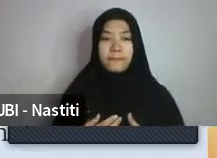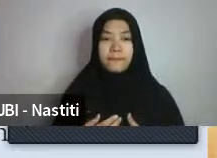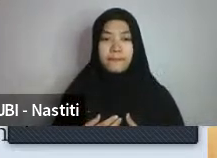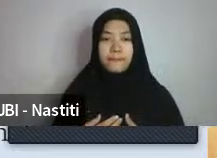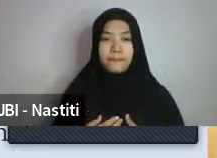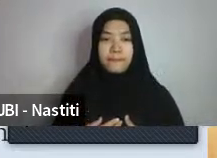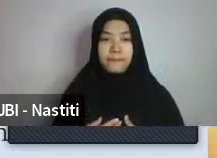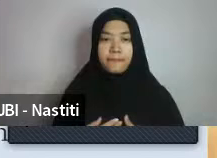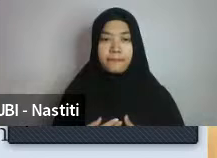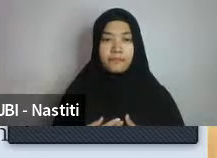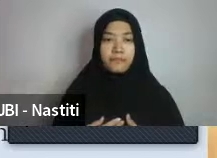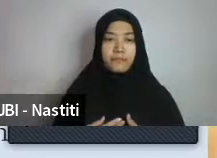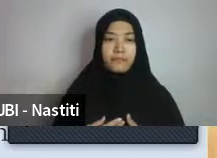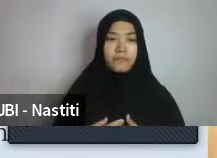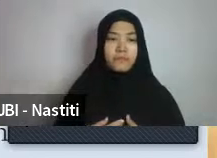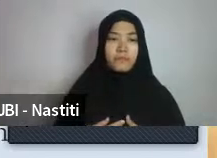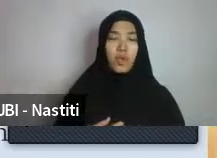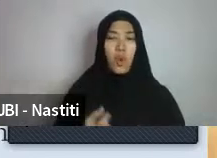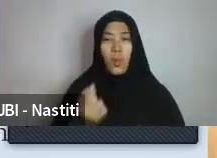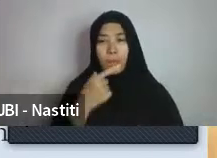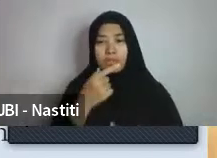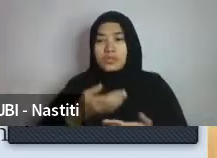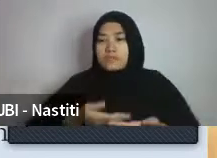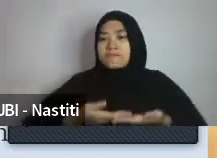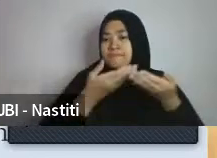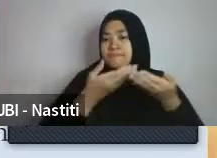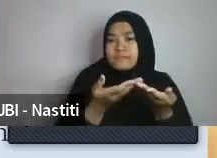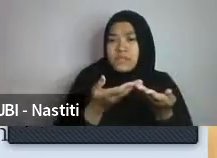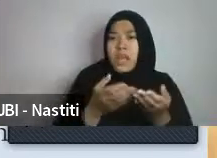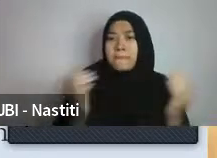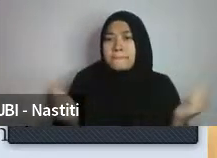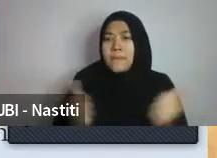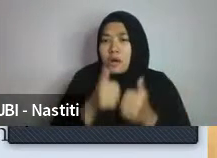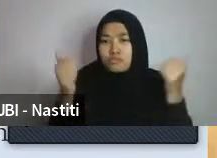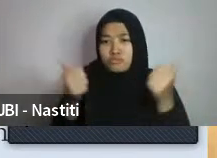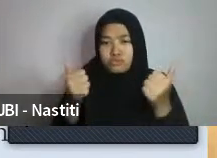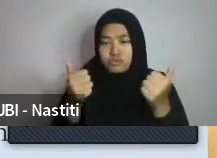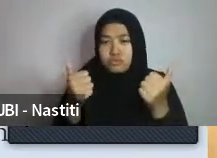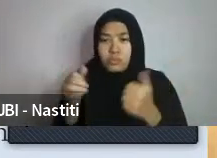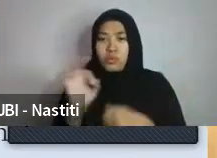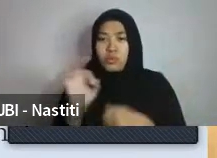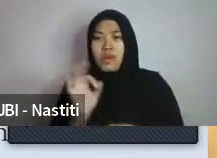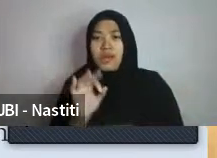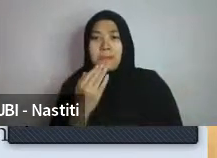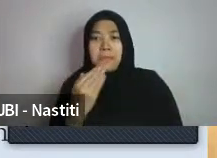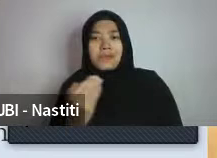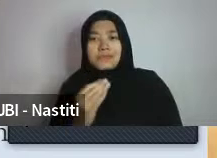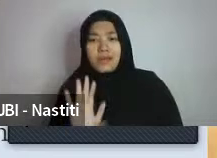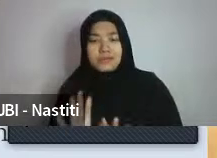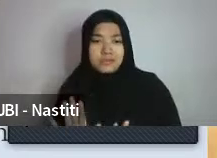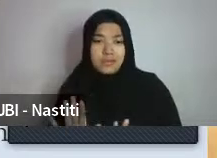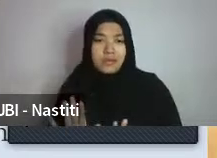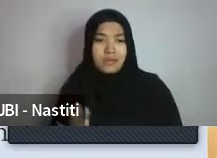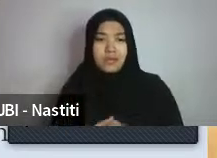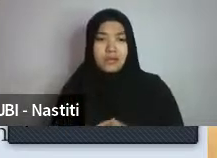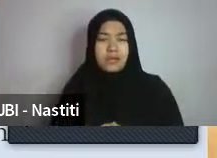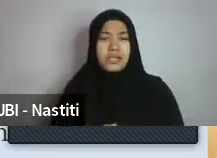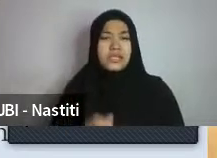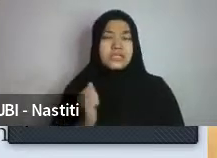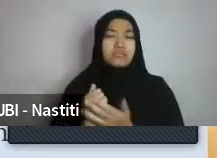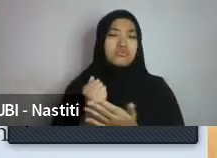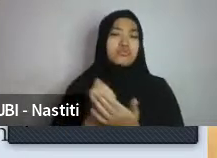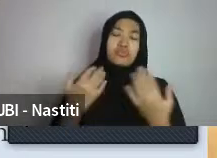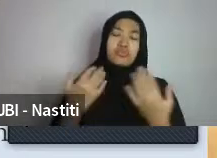harap disediakan yang bagus. Inform consent sebetulnya diatur ya di